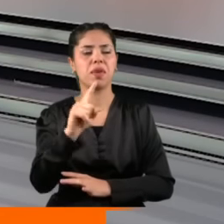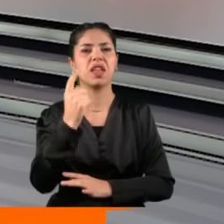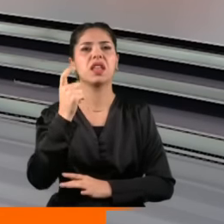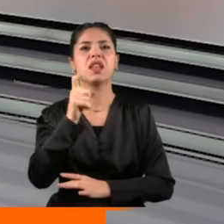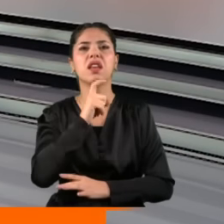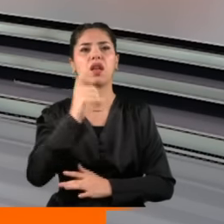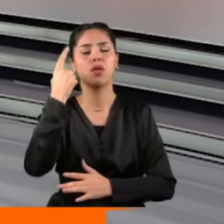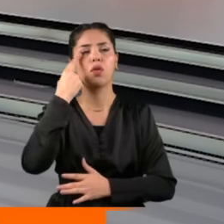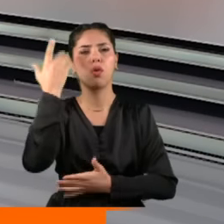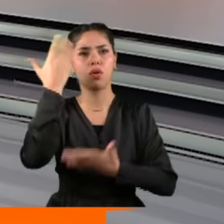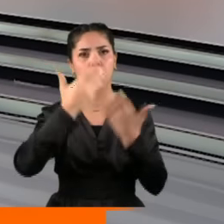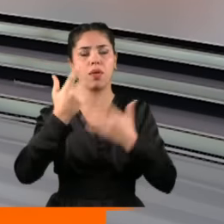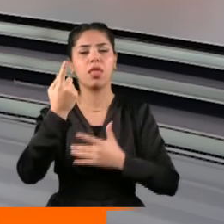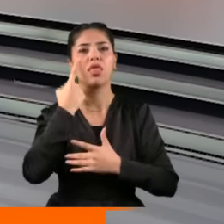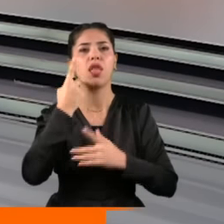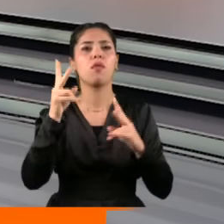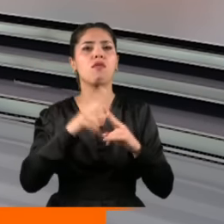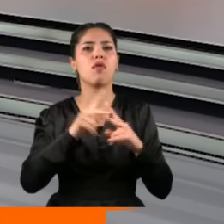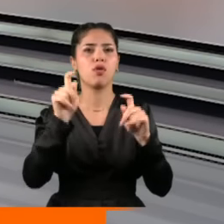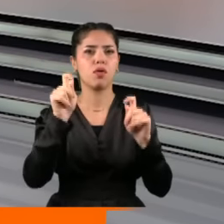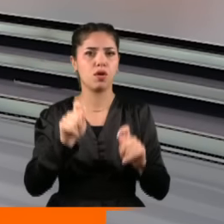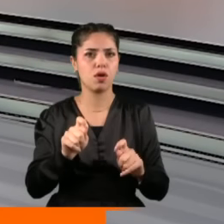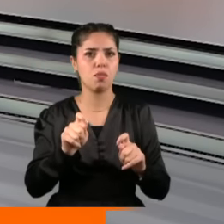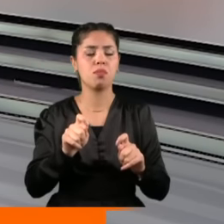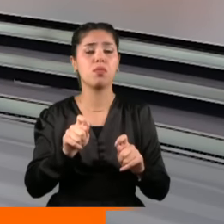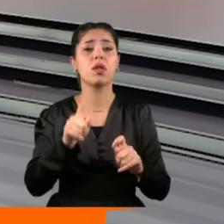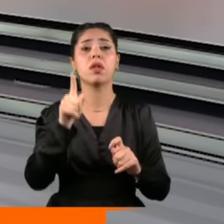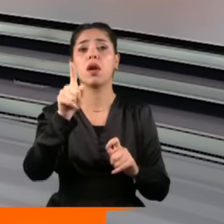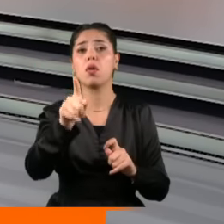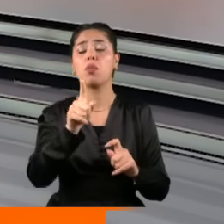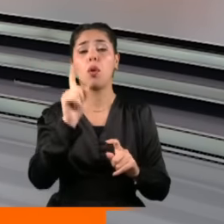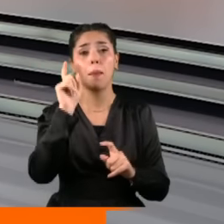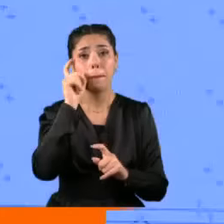operasyonunun devlete fatura edildiği bilgisi dava dosyasında.